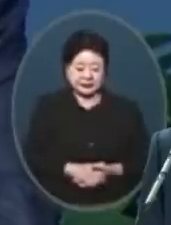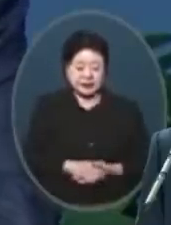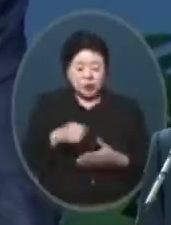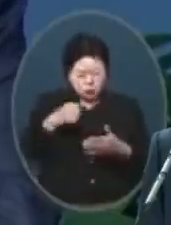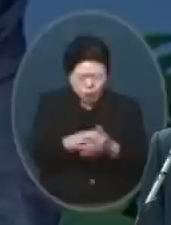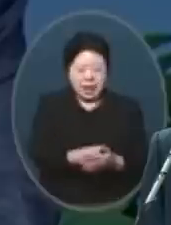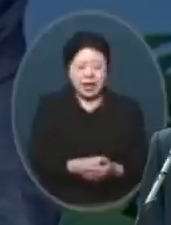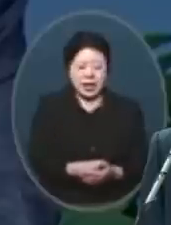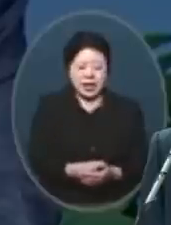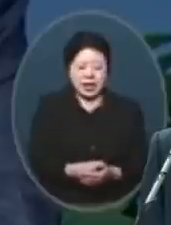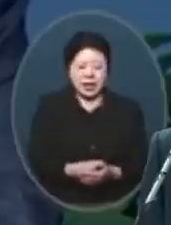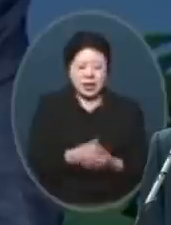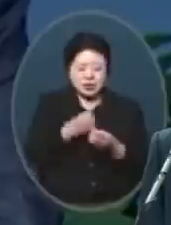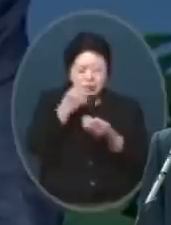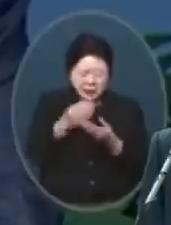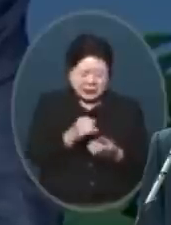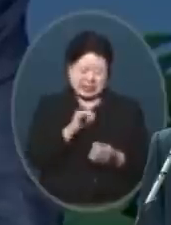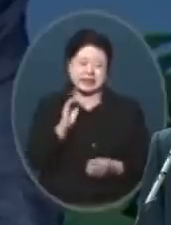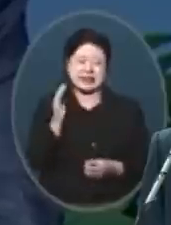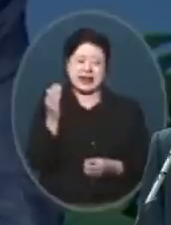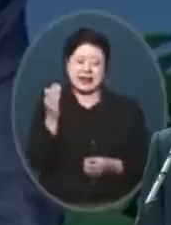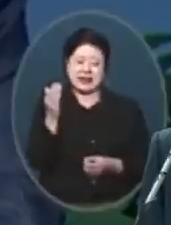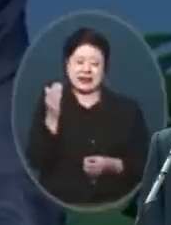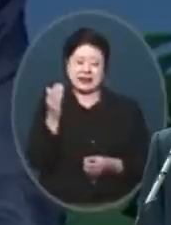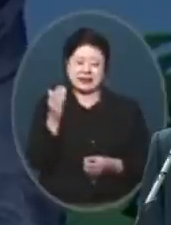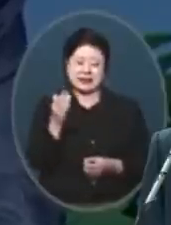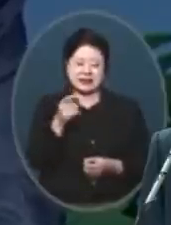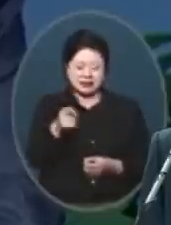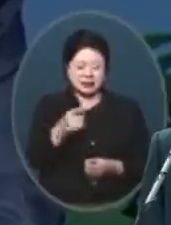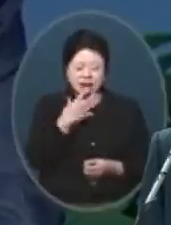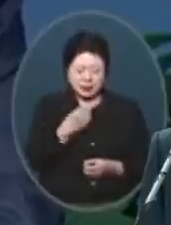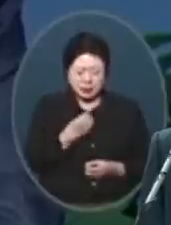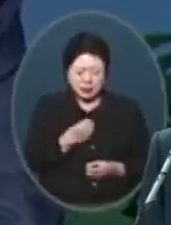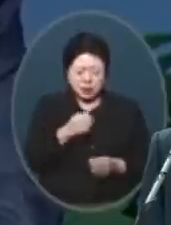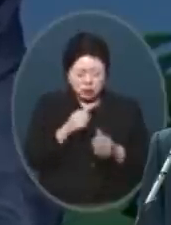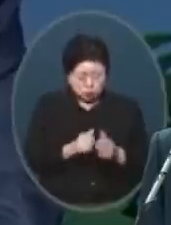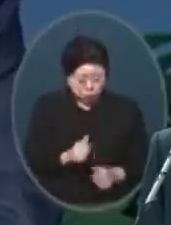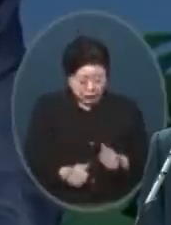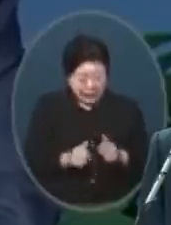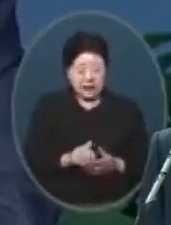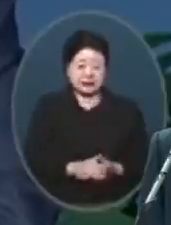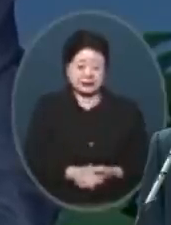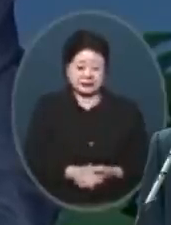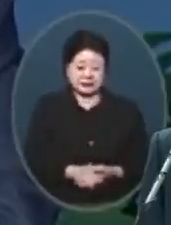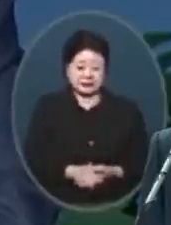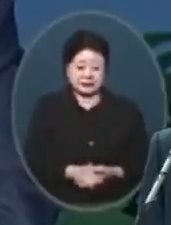용기야, 너는 축복받은 사람이다. 너는 아브라함의 후손이다.